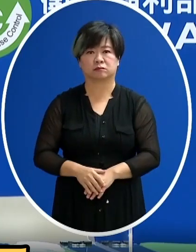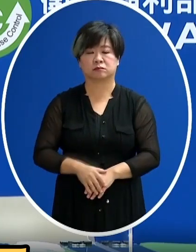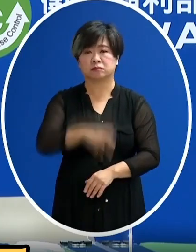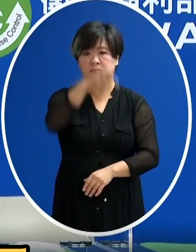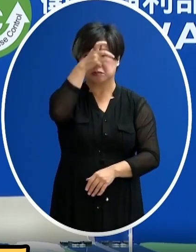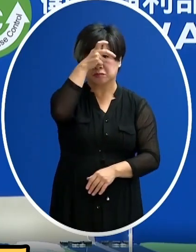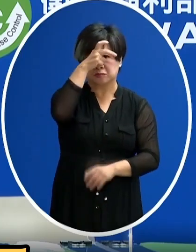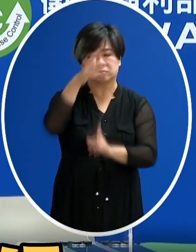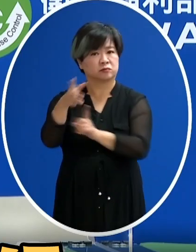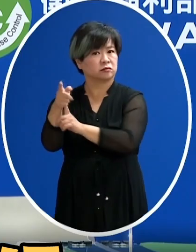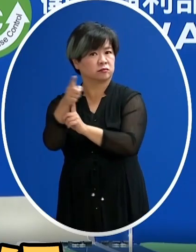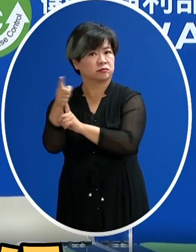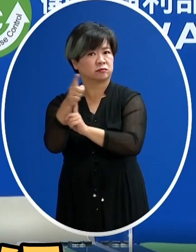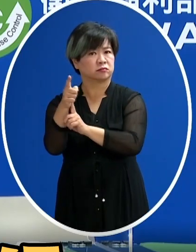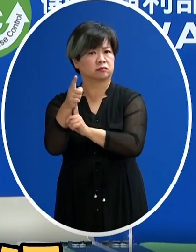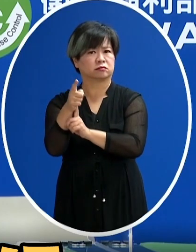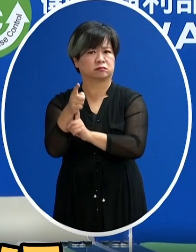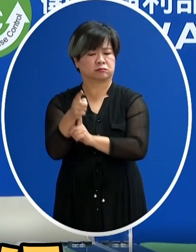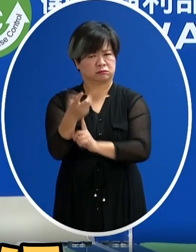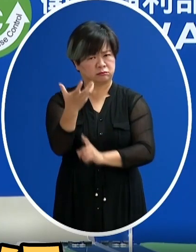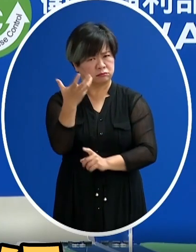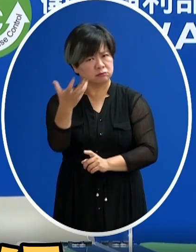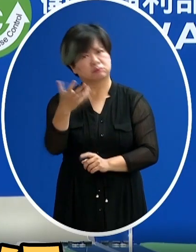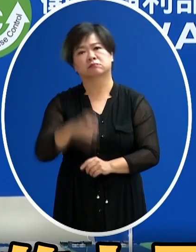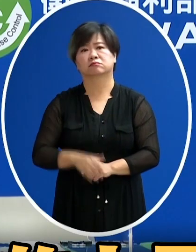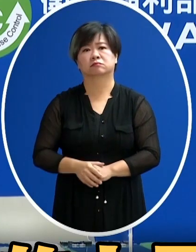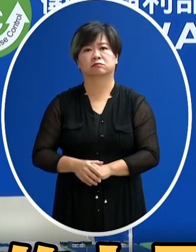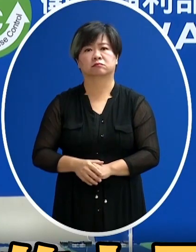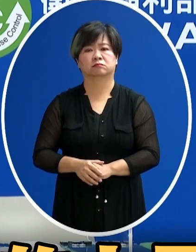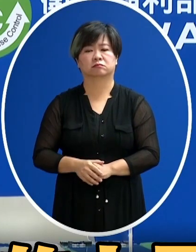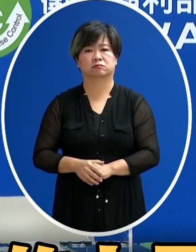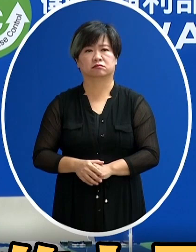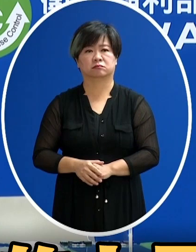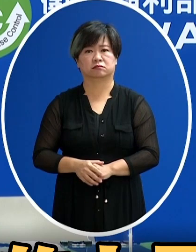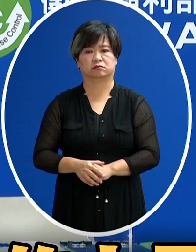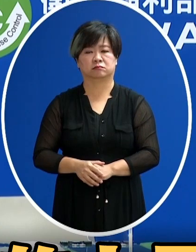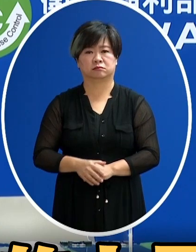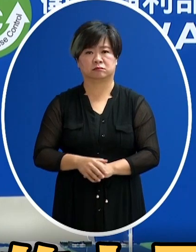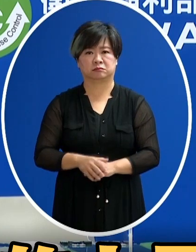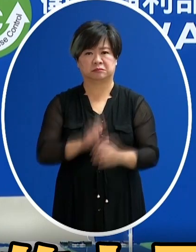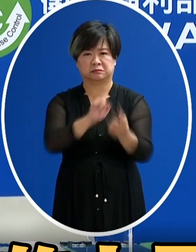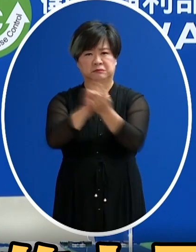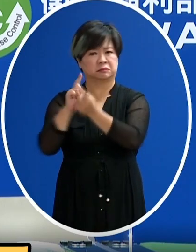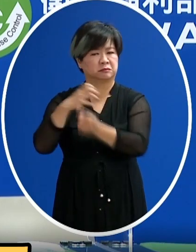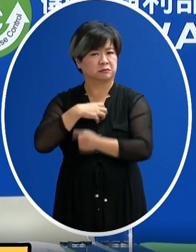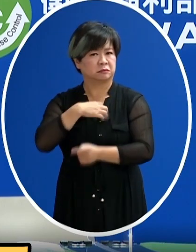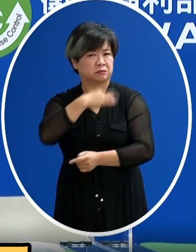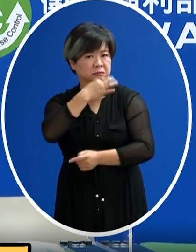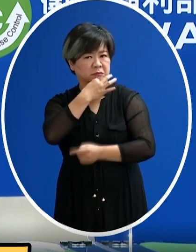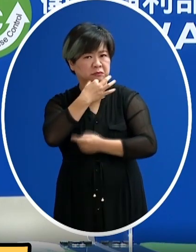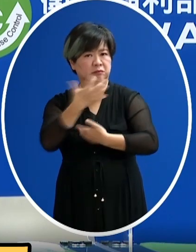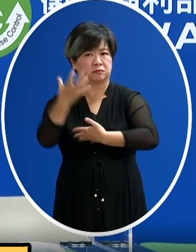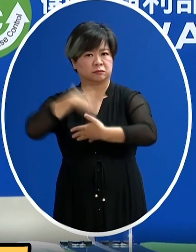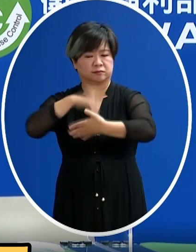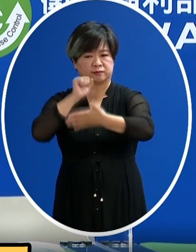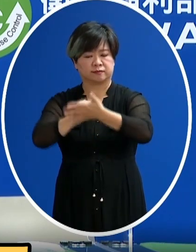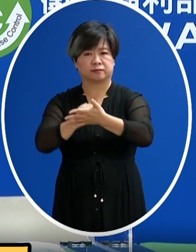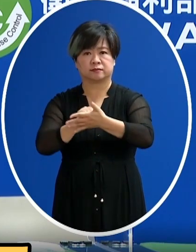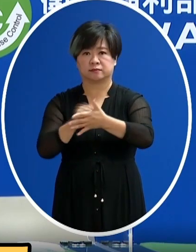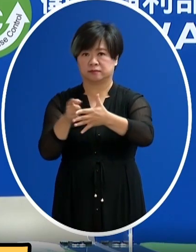警消的部分都绝大应该说绝大部分从事第一线防疫工作的人员都列在这